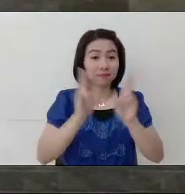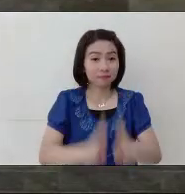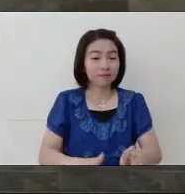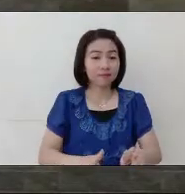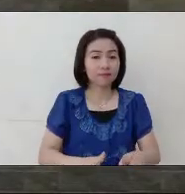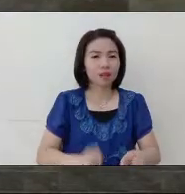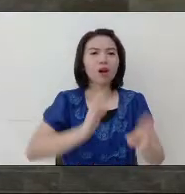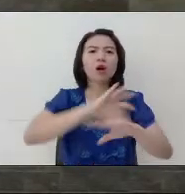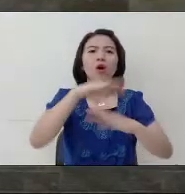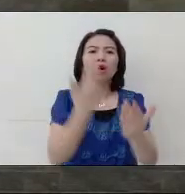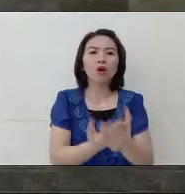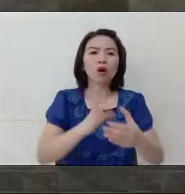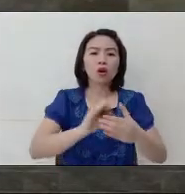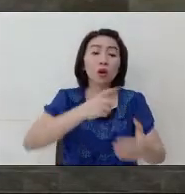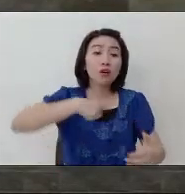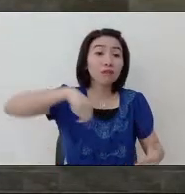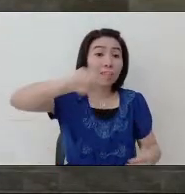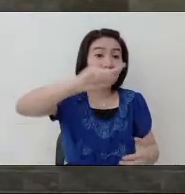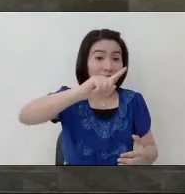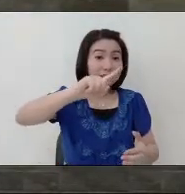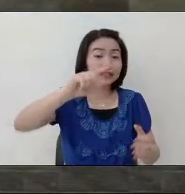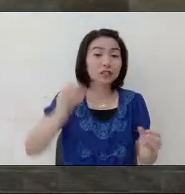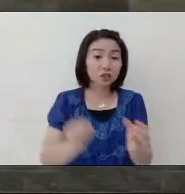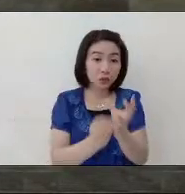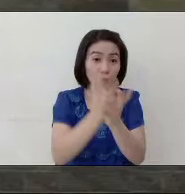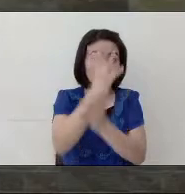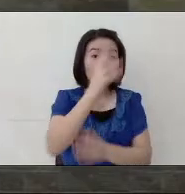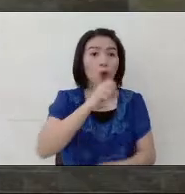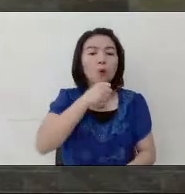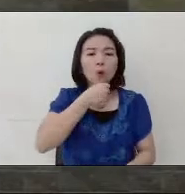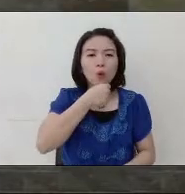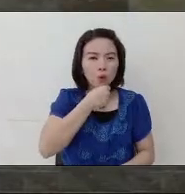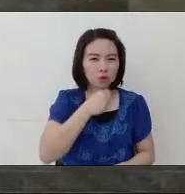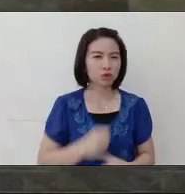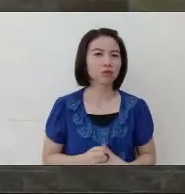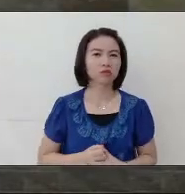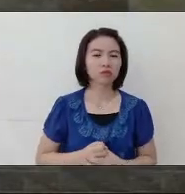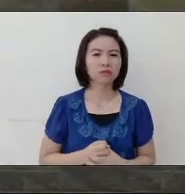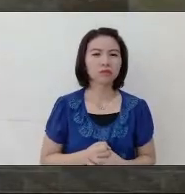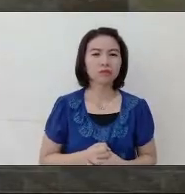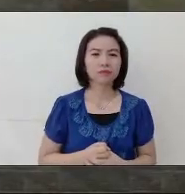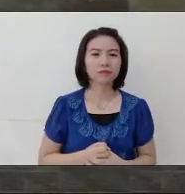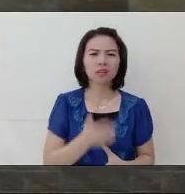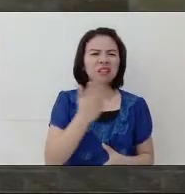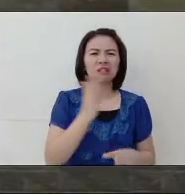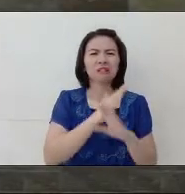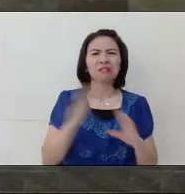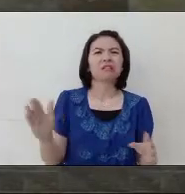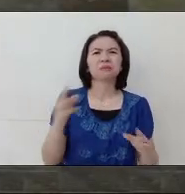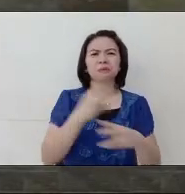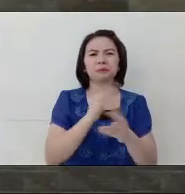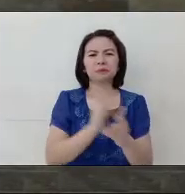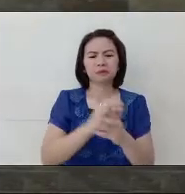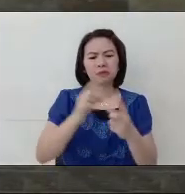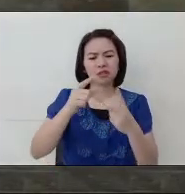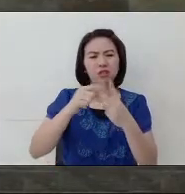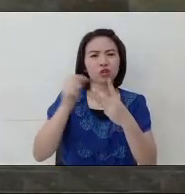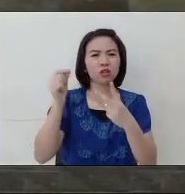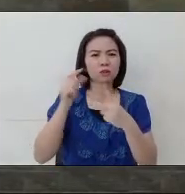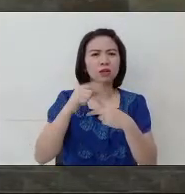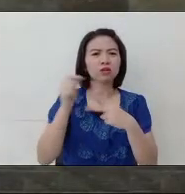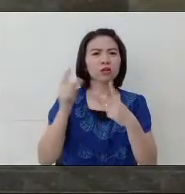tumatanda. Okay? Now, you cannot make a choice. Kasabihin mo, ay pastor, para lang, you know, lahat